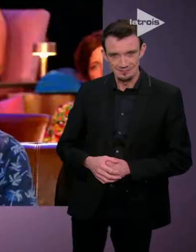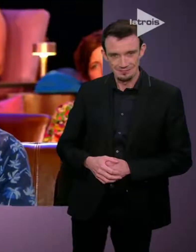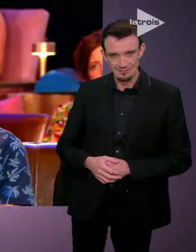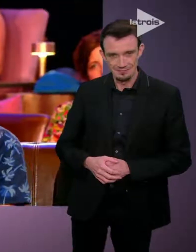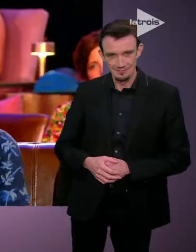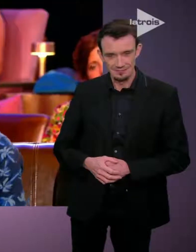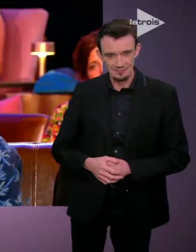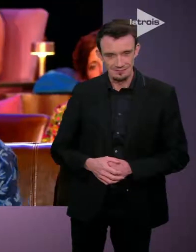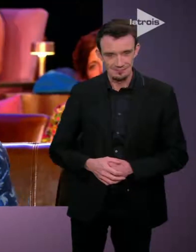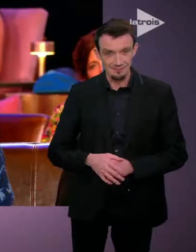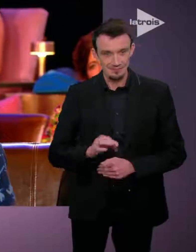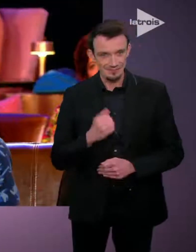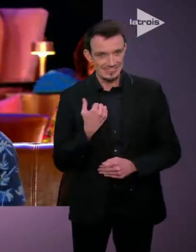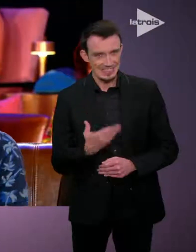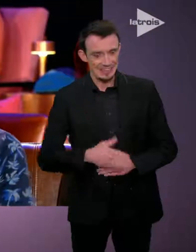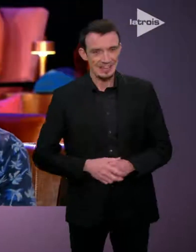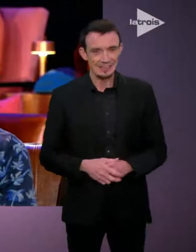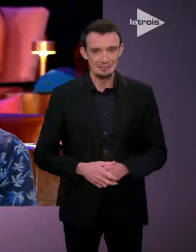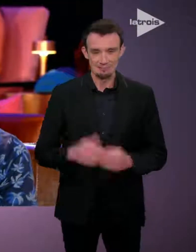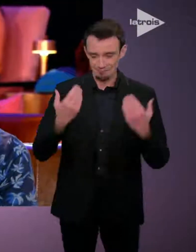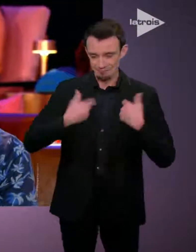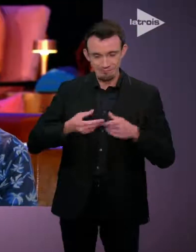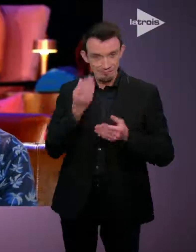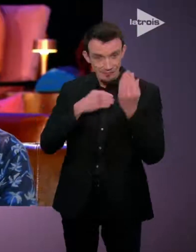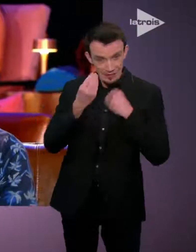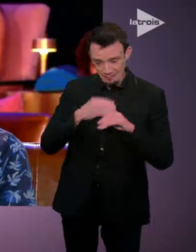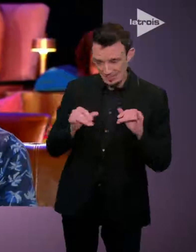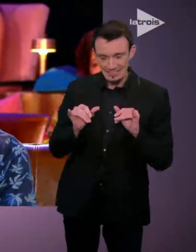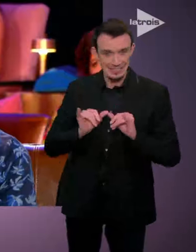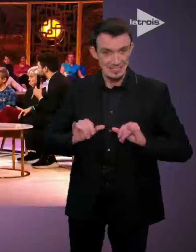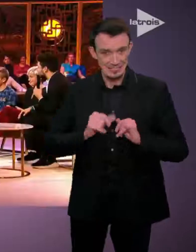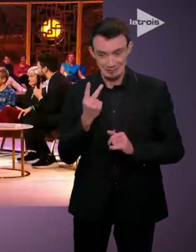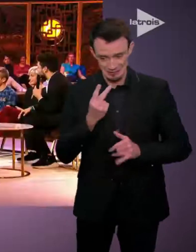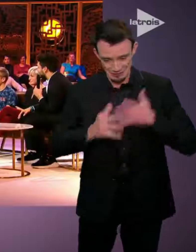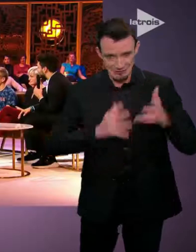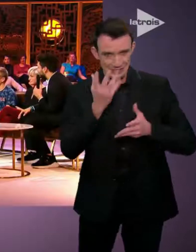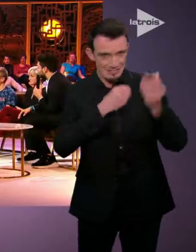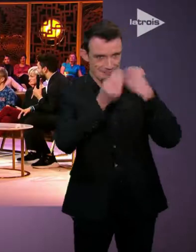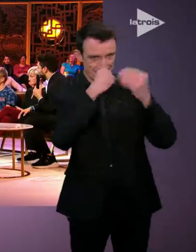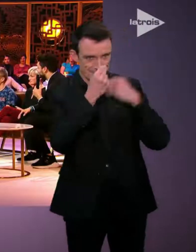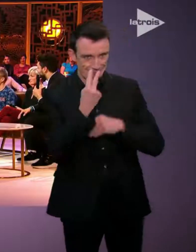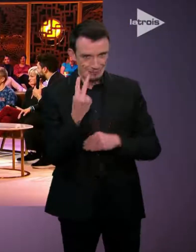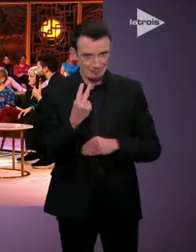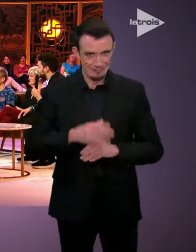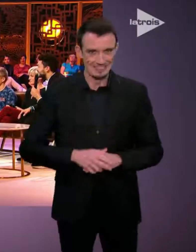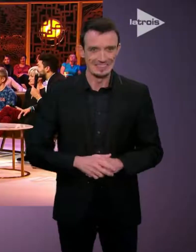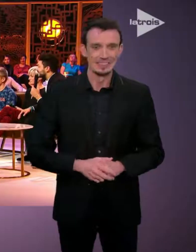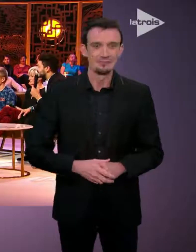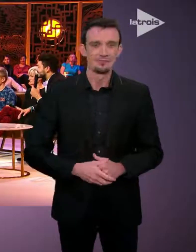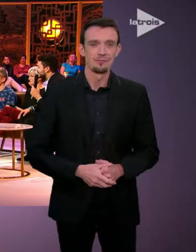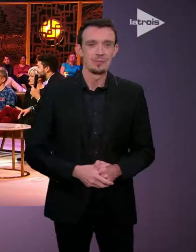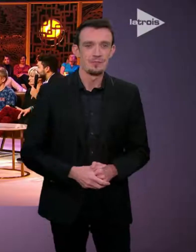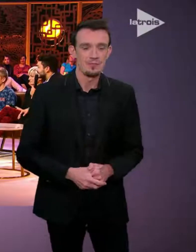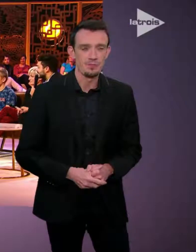Oui, ça va. Ça voilà. Veut dire que ça va. Oui, ça va. Oui, j'ai appris deux gestes en langue des signes, mais voilà. Sacha,